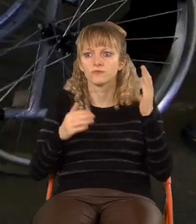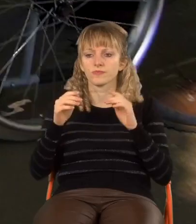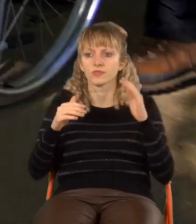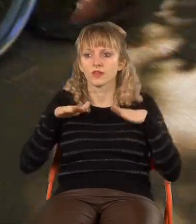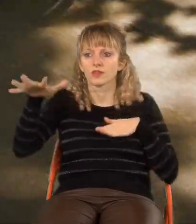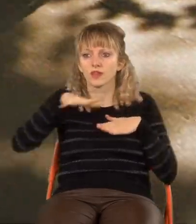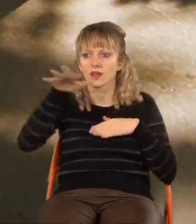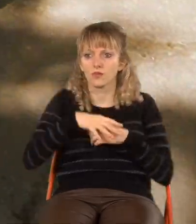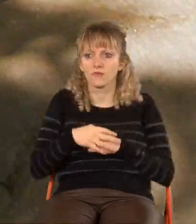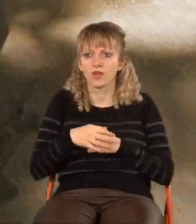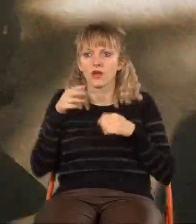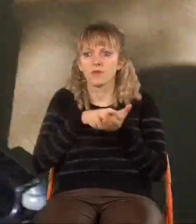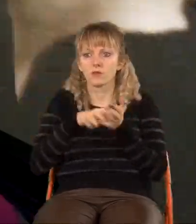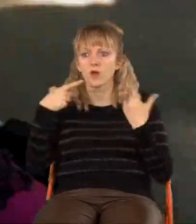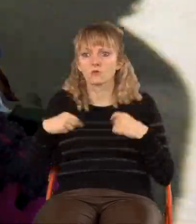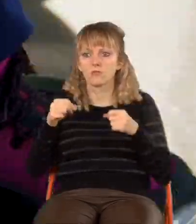się.